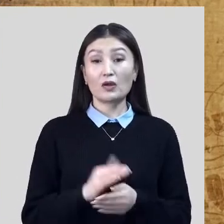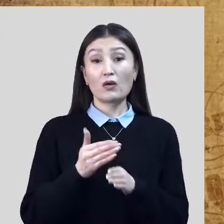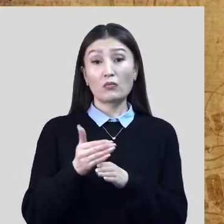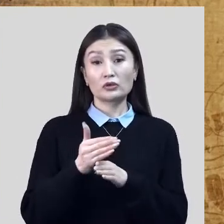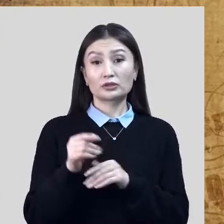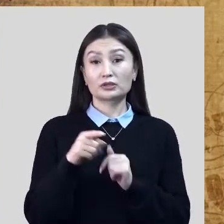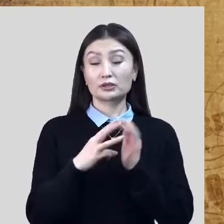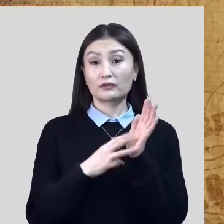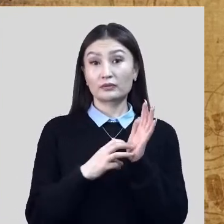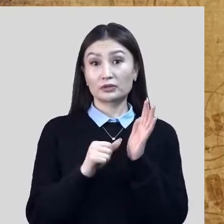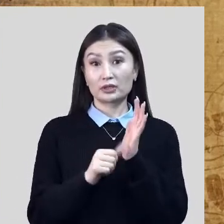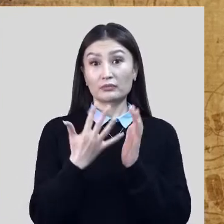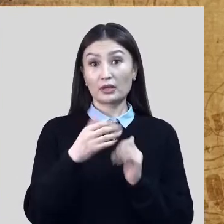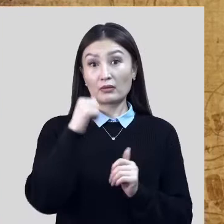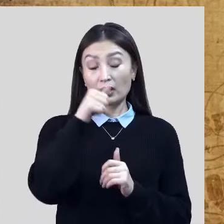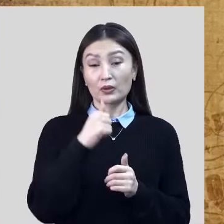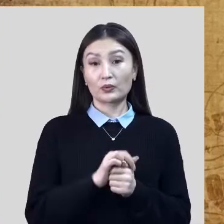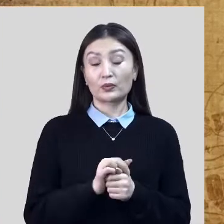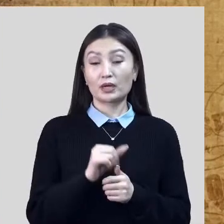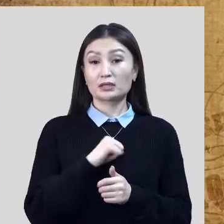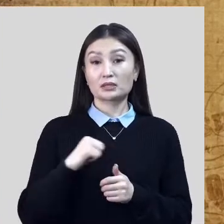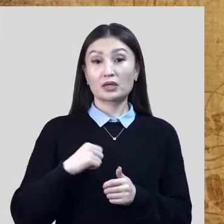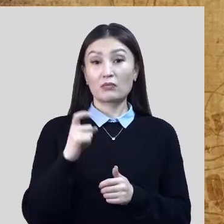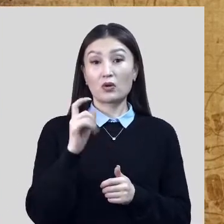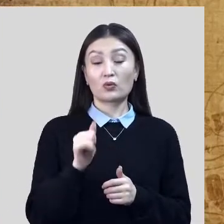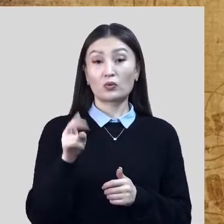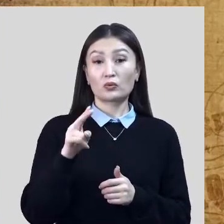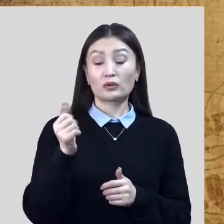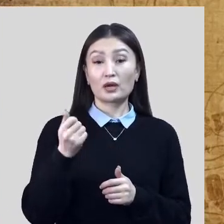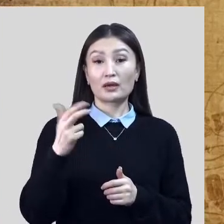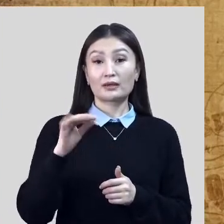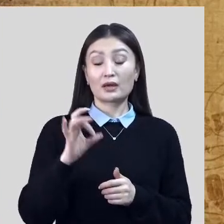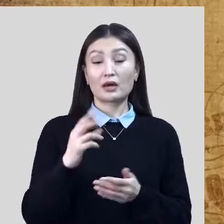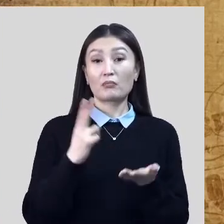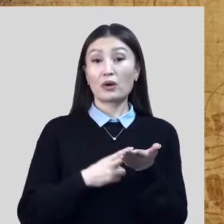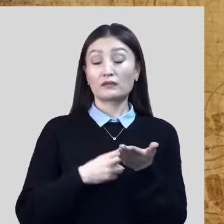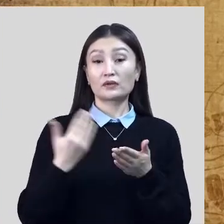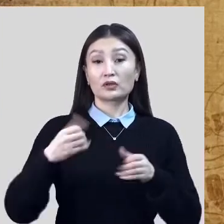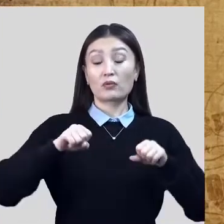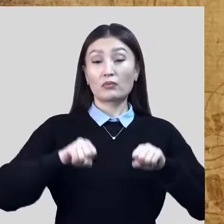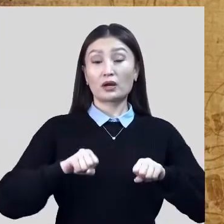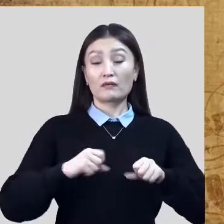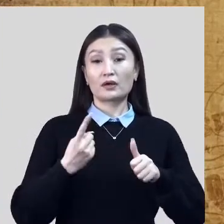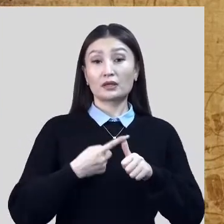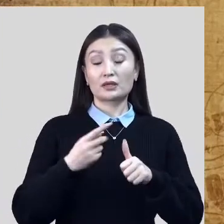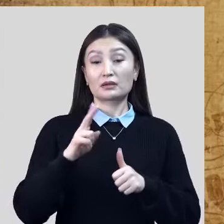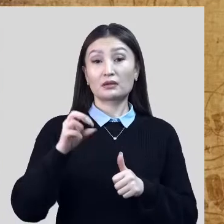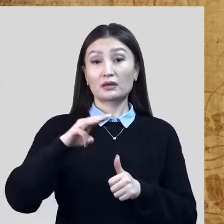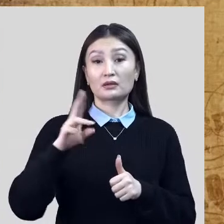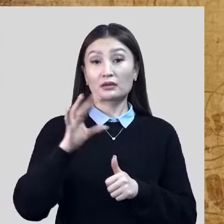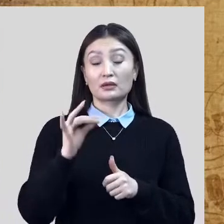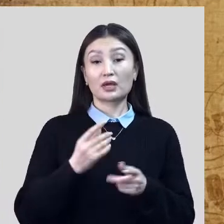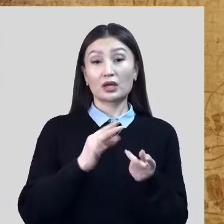Позже, в 1865 году, сам Худаяр-хан подтвердил ее право на почетное звание датки